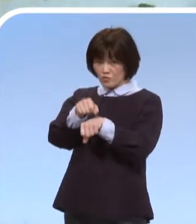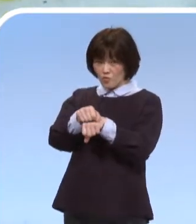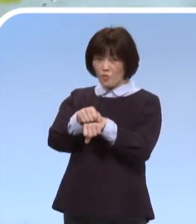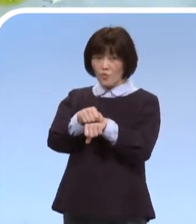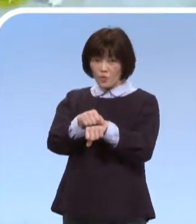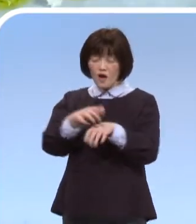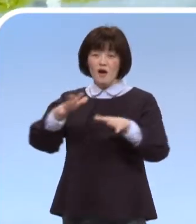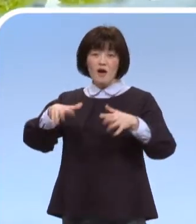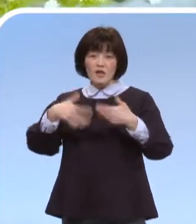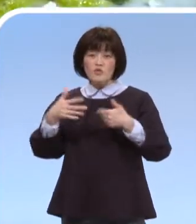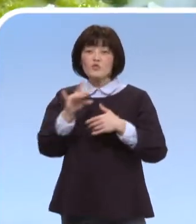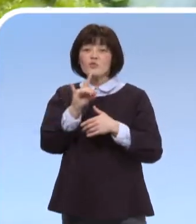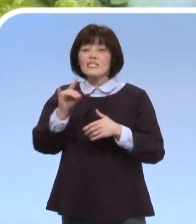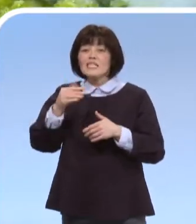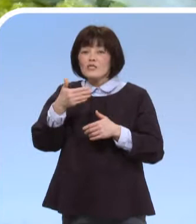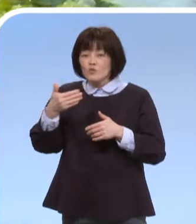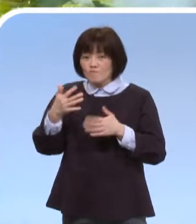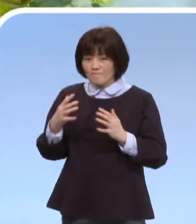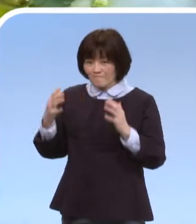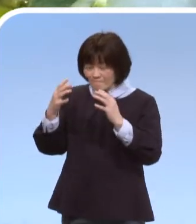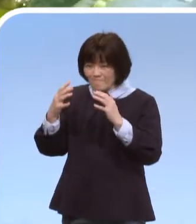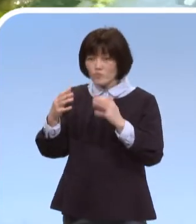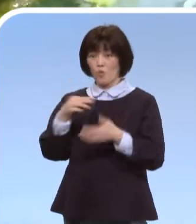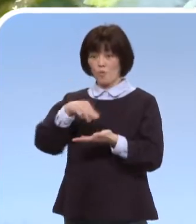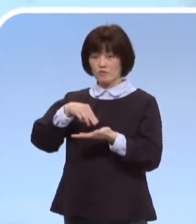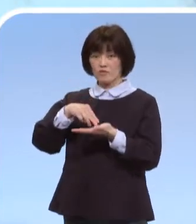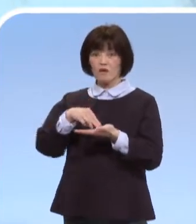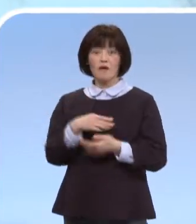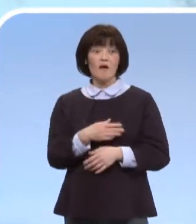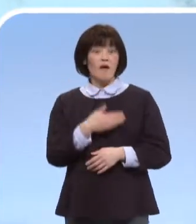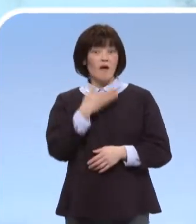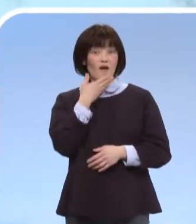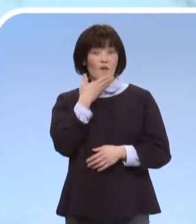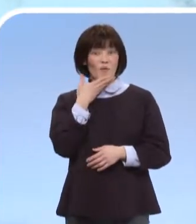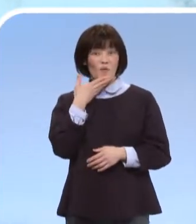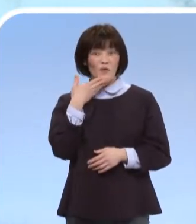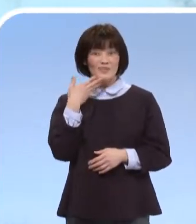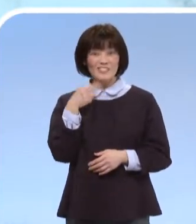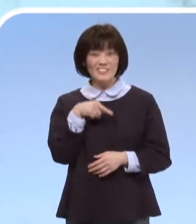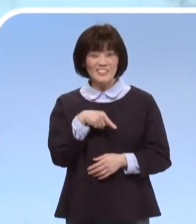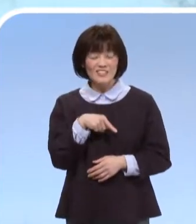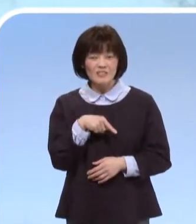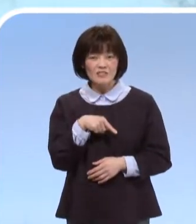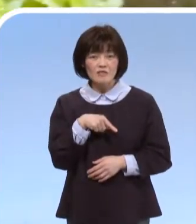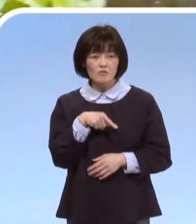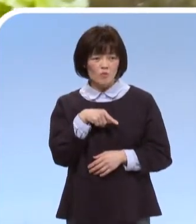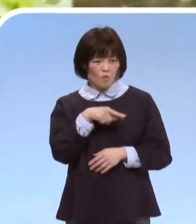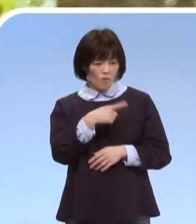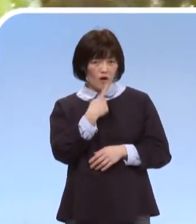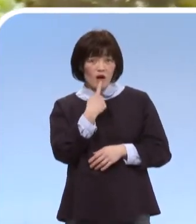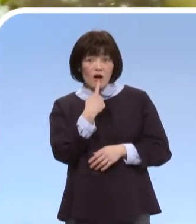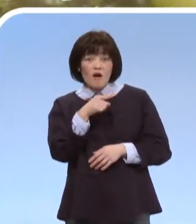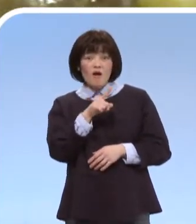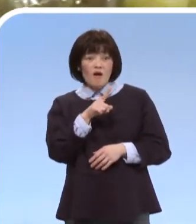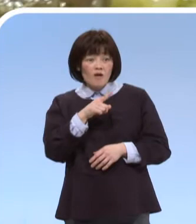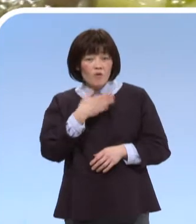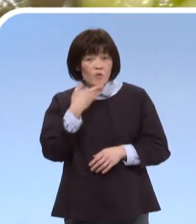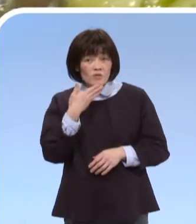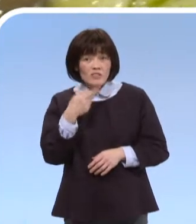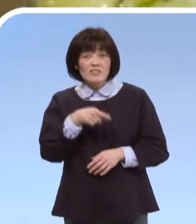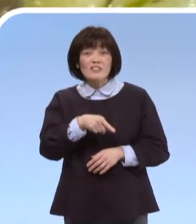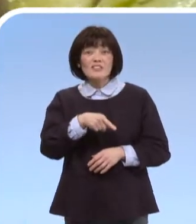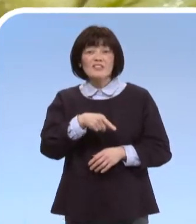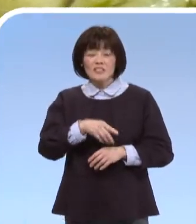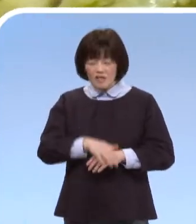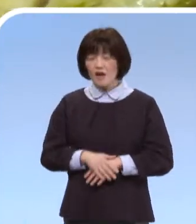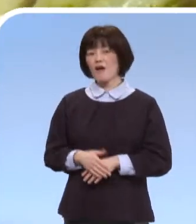ったパスタになります。 めちゃくちゃ美味しそうなんですけど。おいしい。 ありがとうございます。 これ何ですか、このソースめっちゃ美味しいん